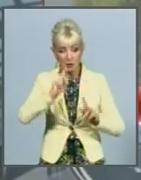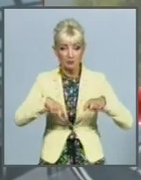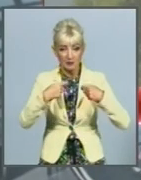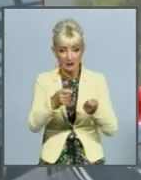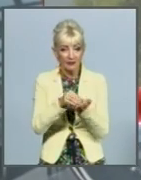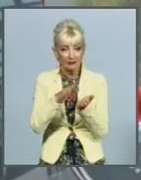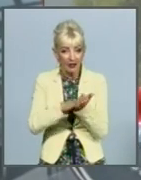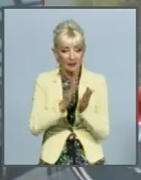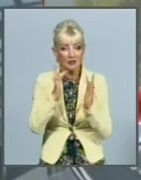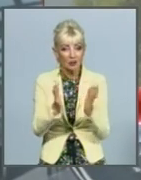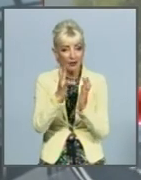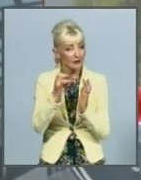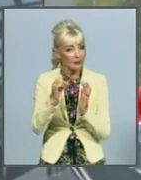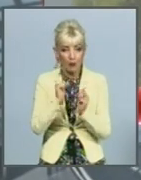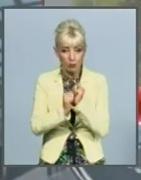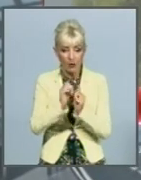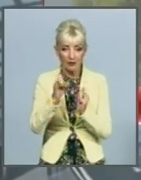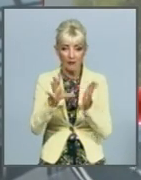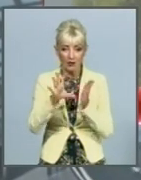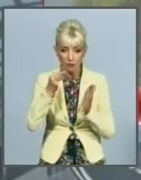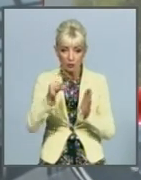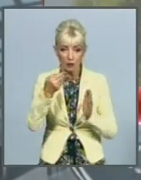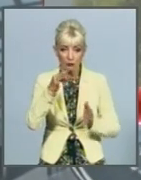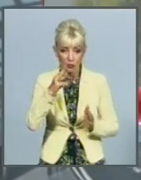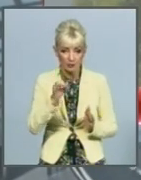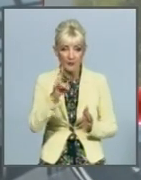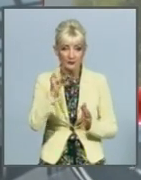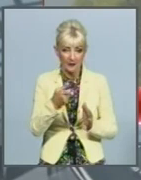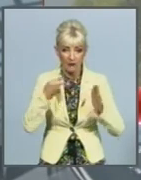зберігати дані не на папері, а в електронній формі, тобто на